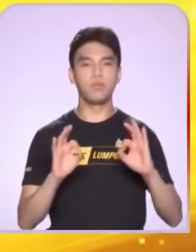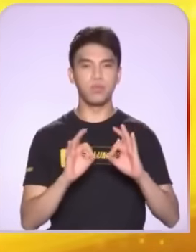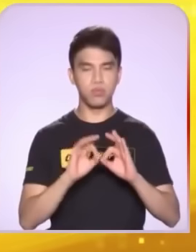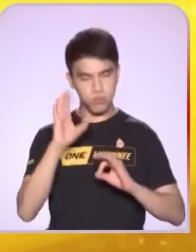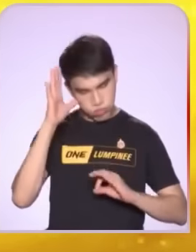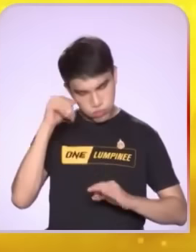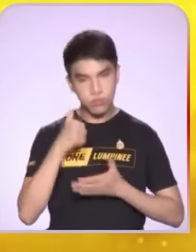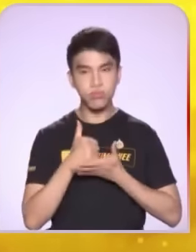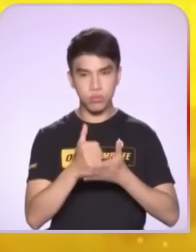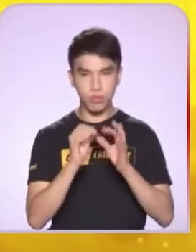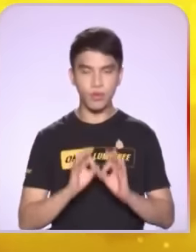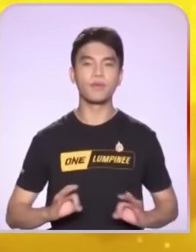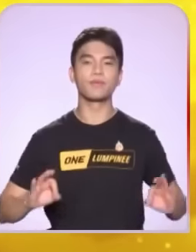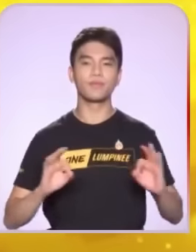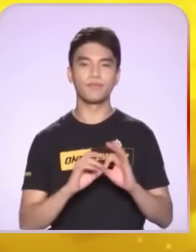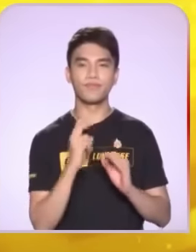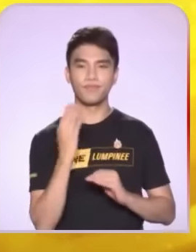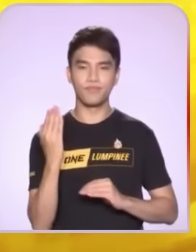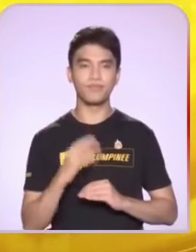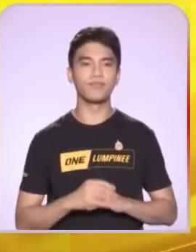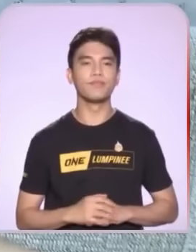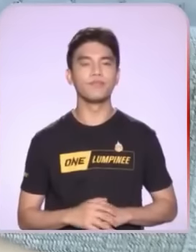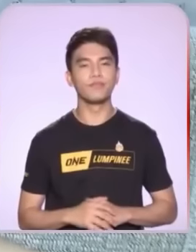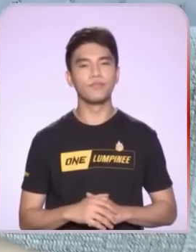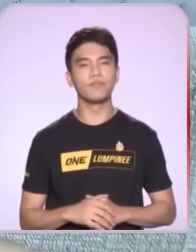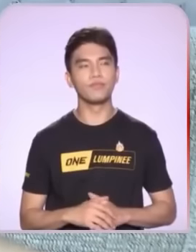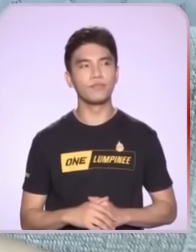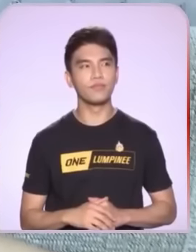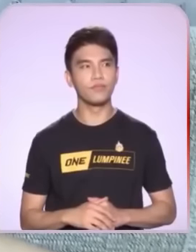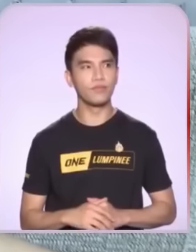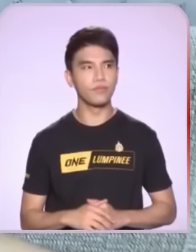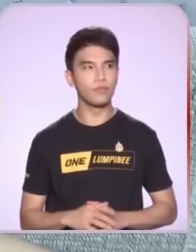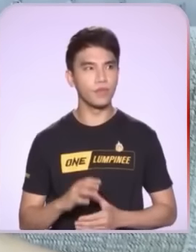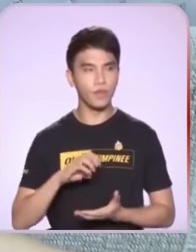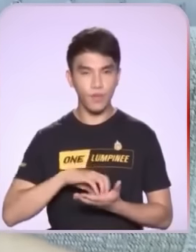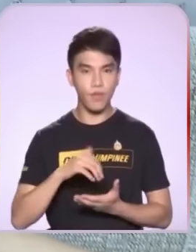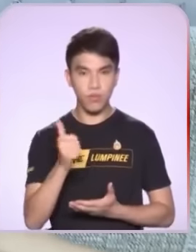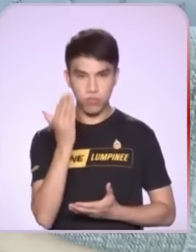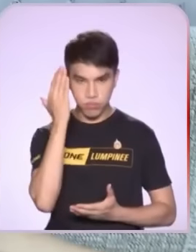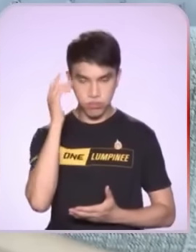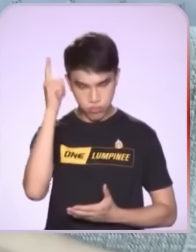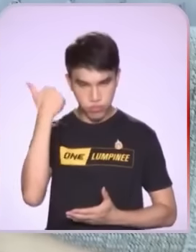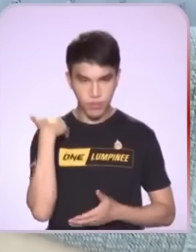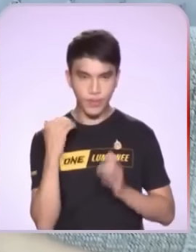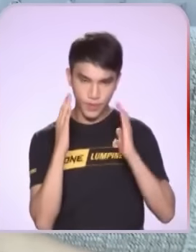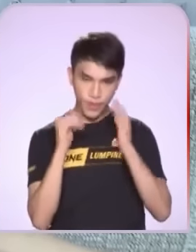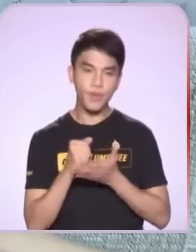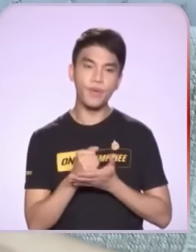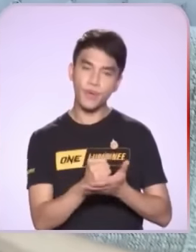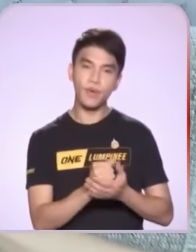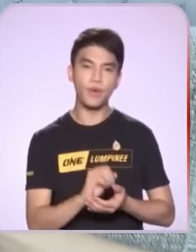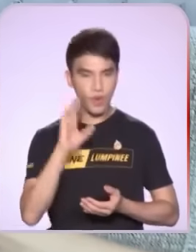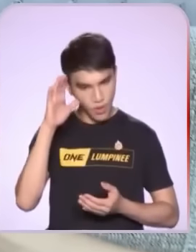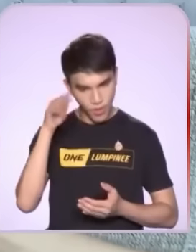ผู้เป็นพ่อฟังเสียงกันหน่อยค่ะโชคดีตรงที่คุณแพทองธาน่ะมีตัวช่วย